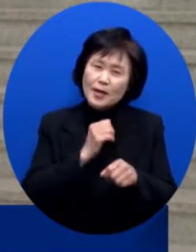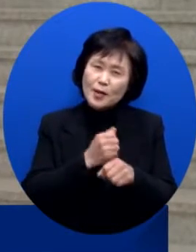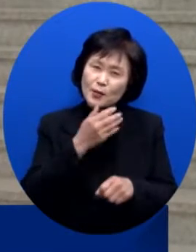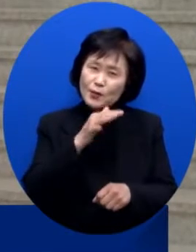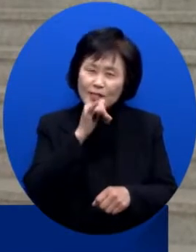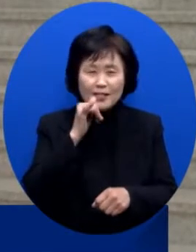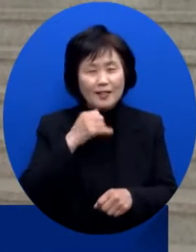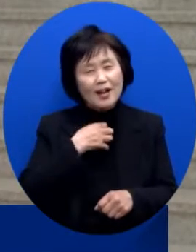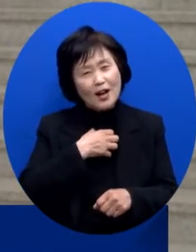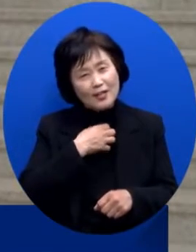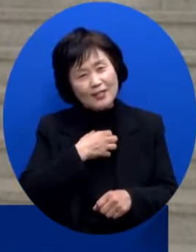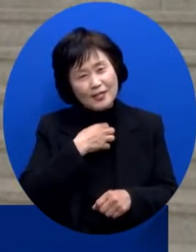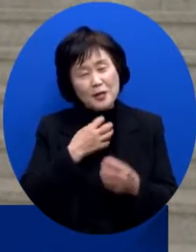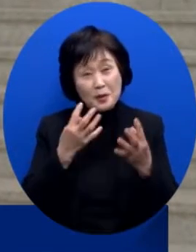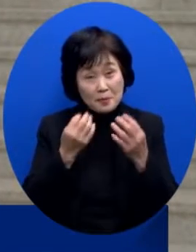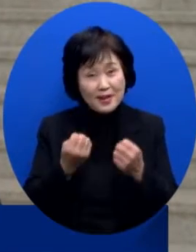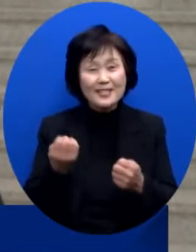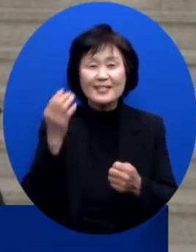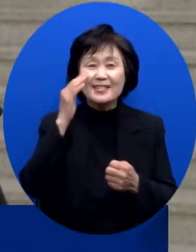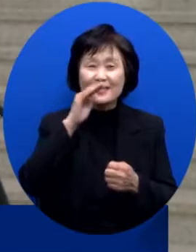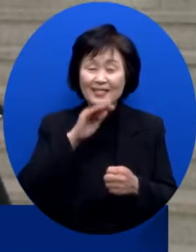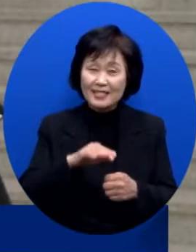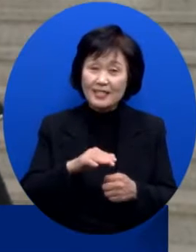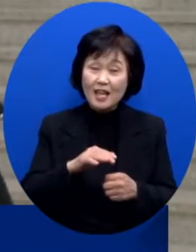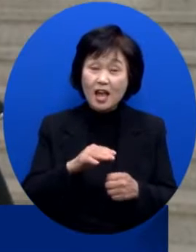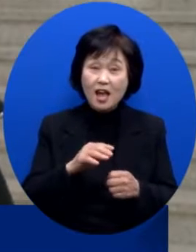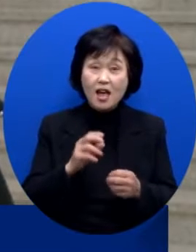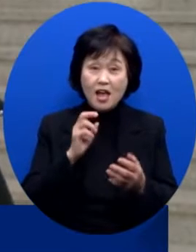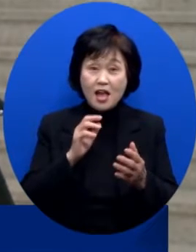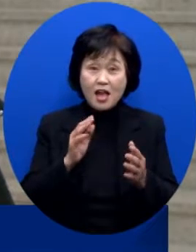경이 걱정이 돼 있었는데 막상